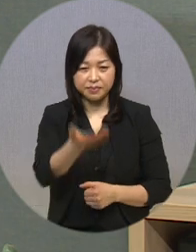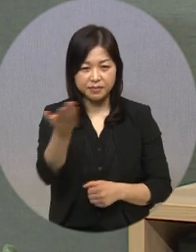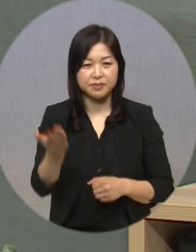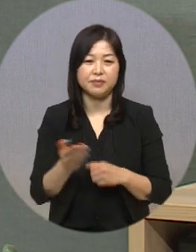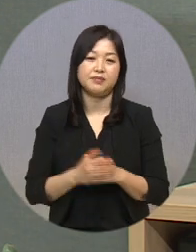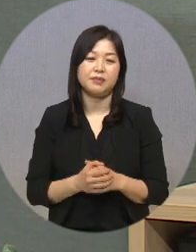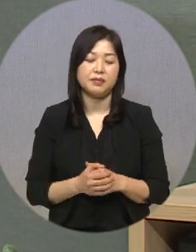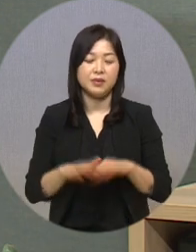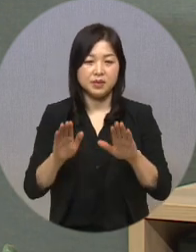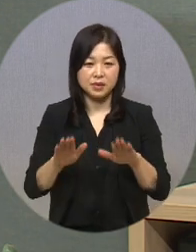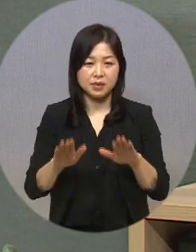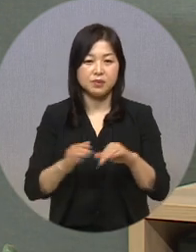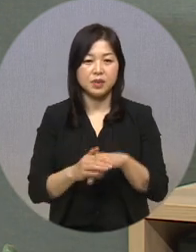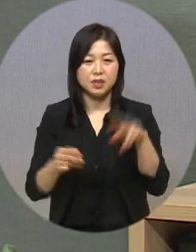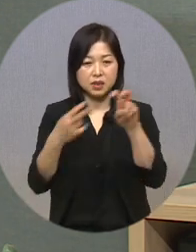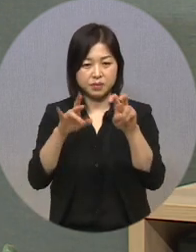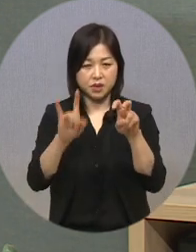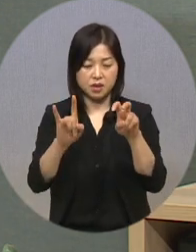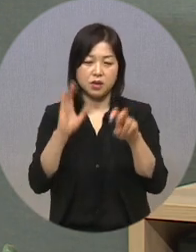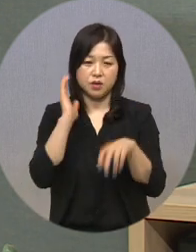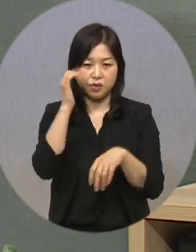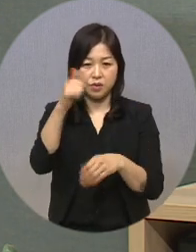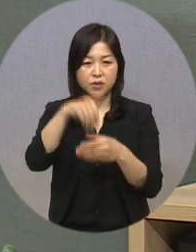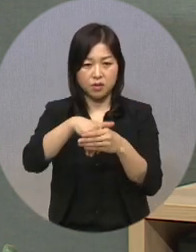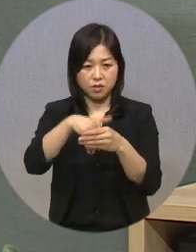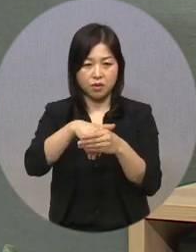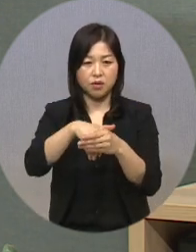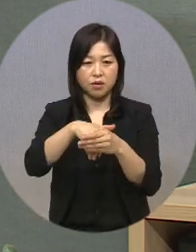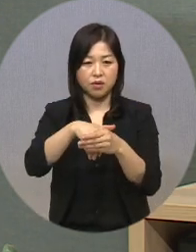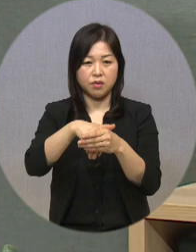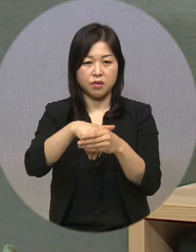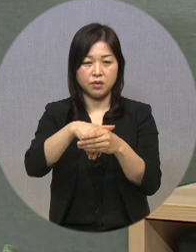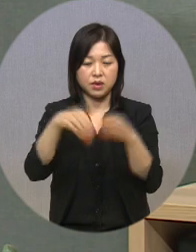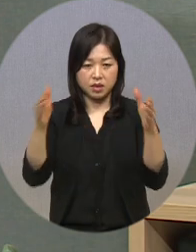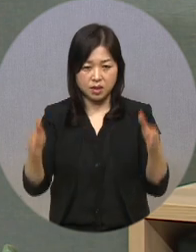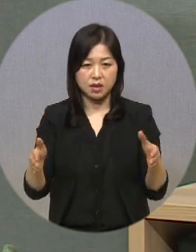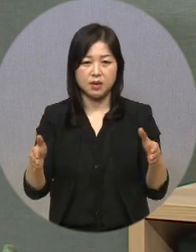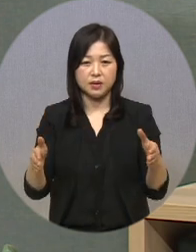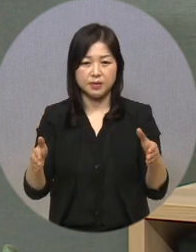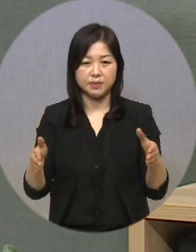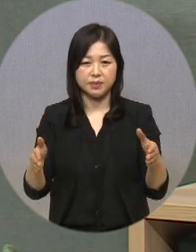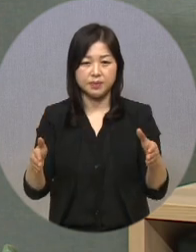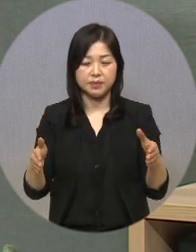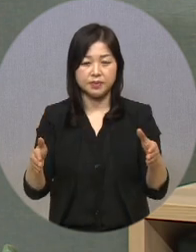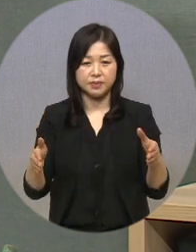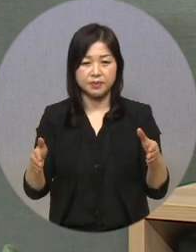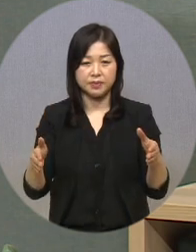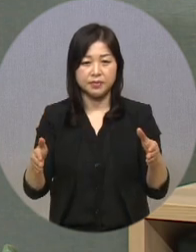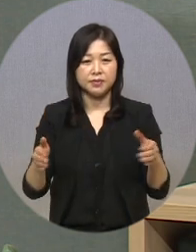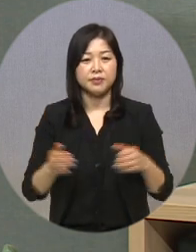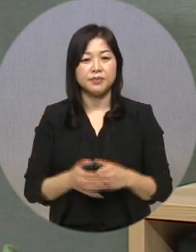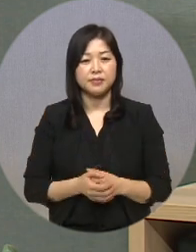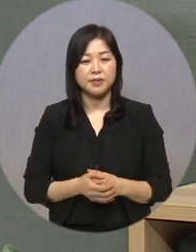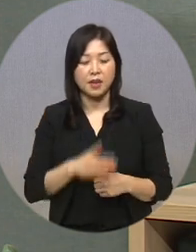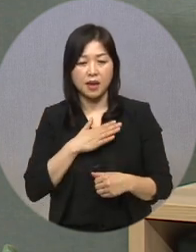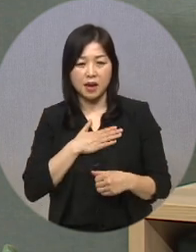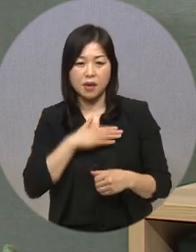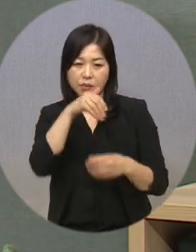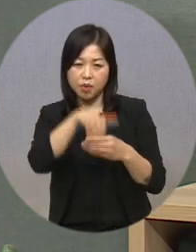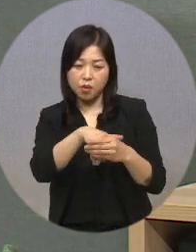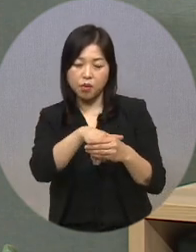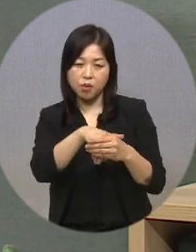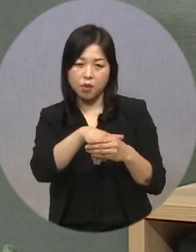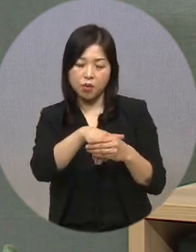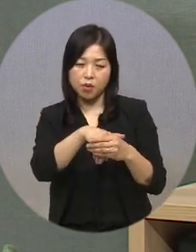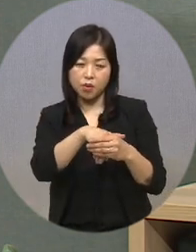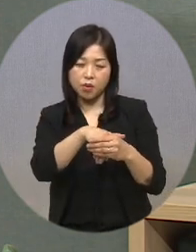지금 우리는 제20대 대통령 선거 기간에 누구를 내가 지지해야 할